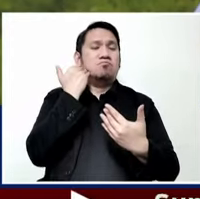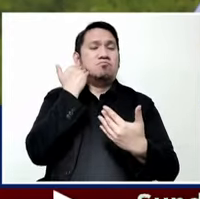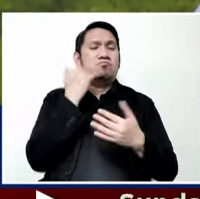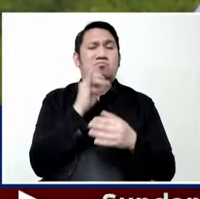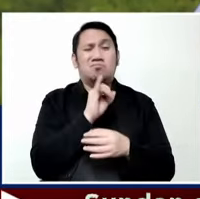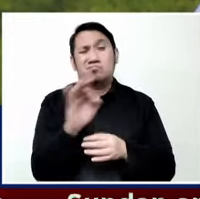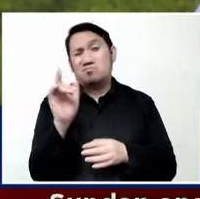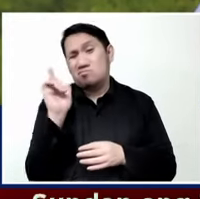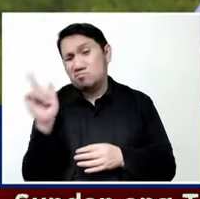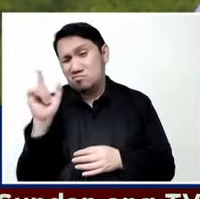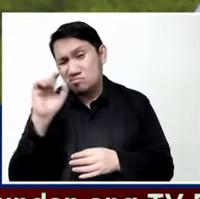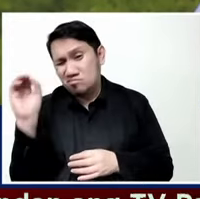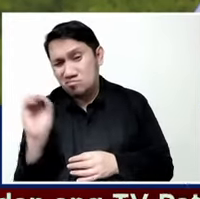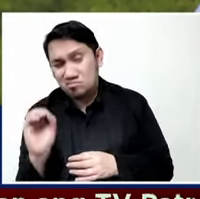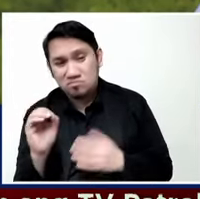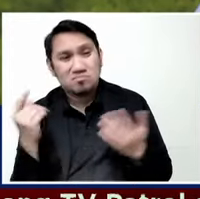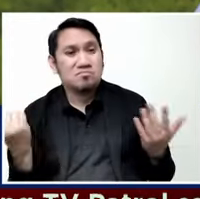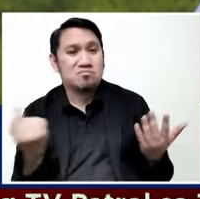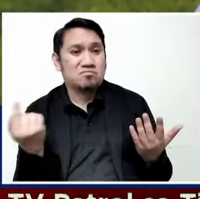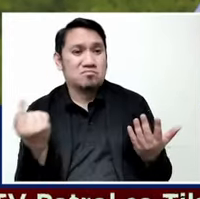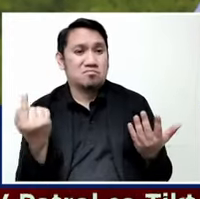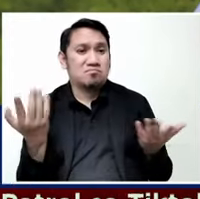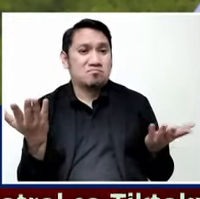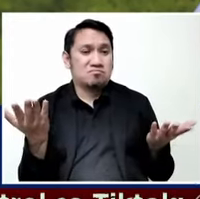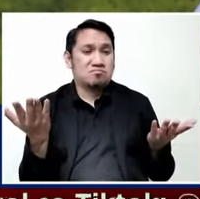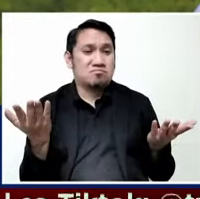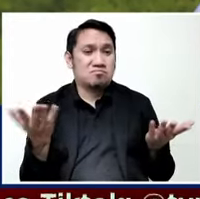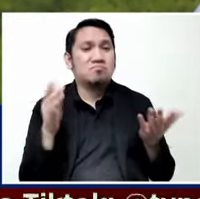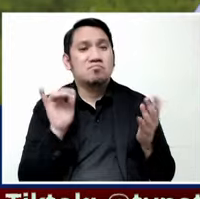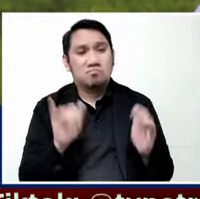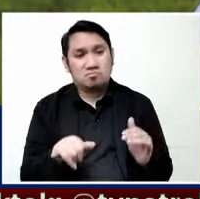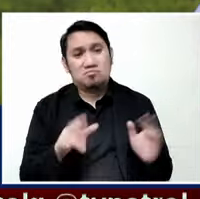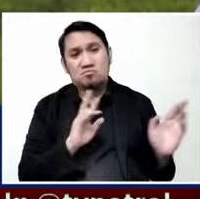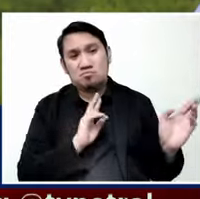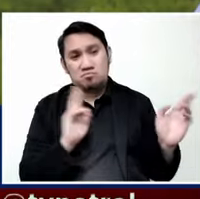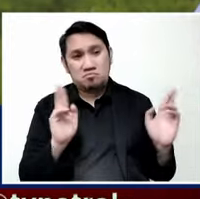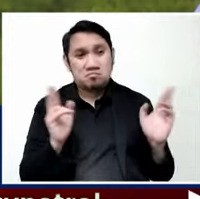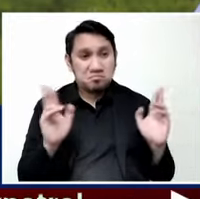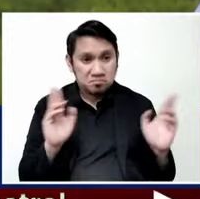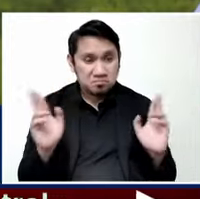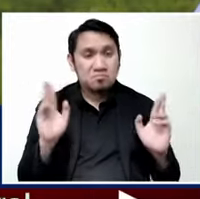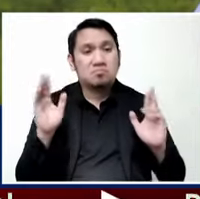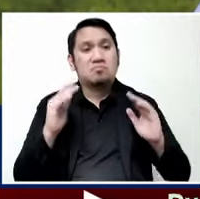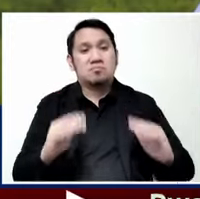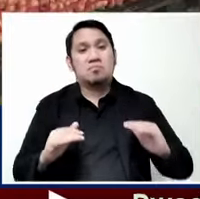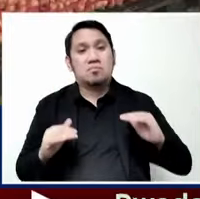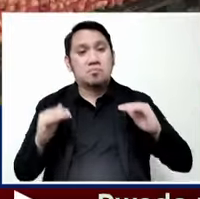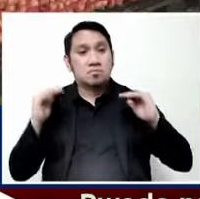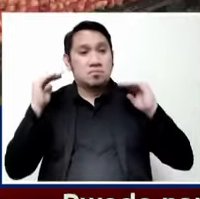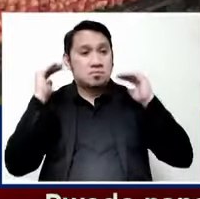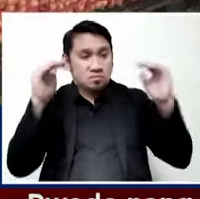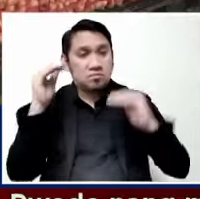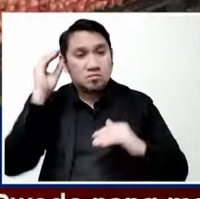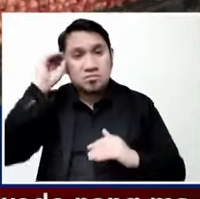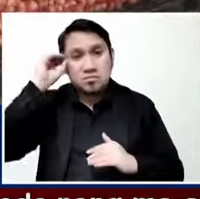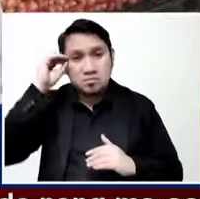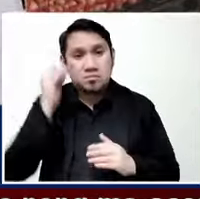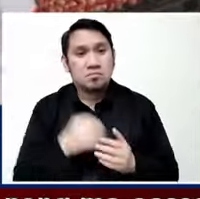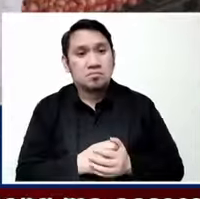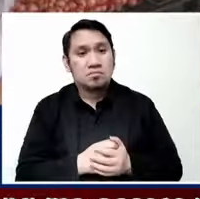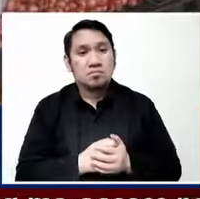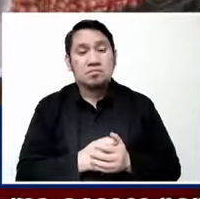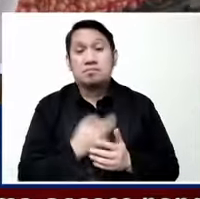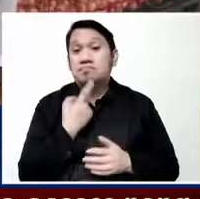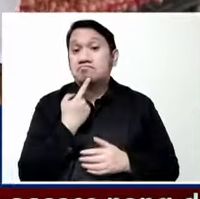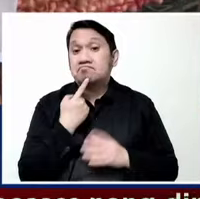lang pinag-uusapan natin na ipapasok nila, eh humanda tayo. Tataas na naman yung ating sibuyas. Pero sabi ng